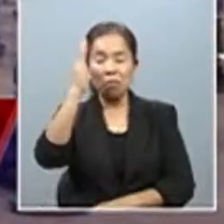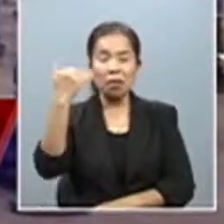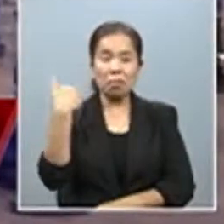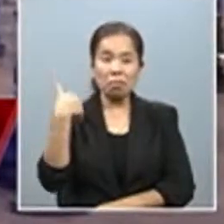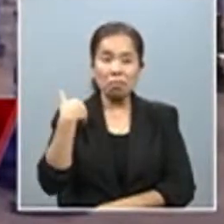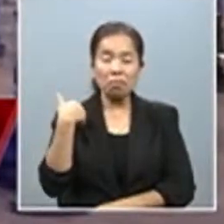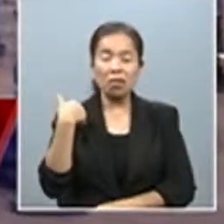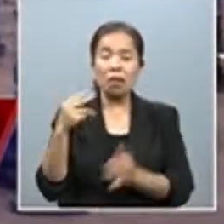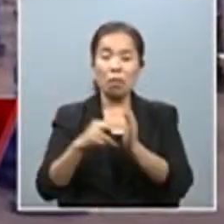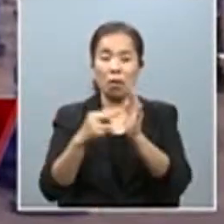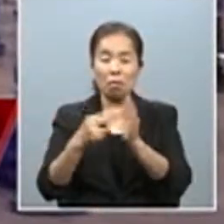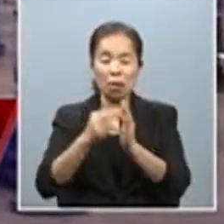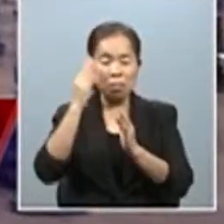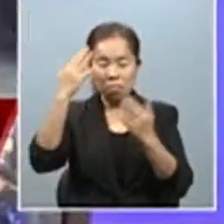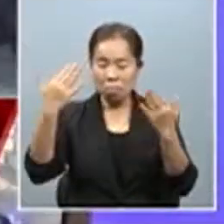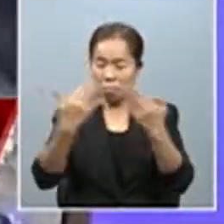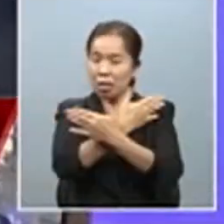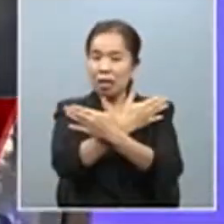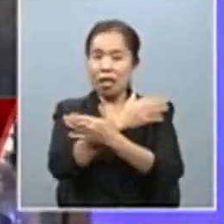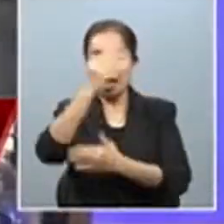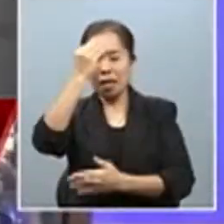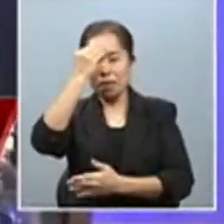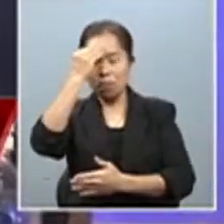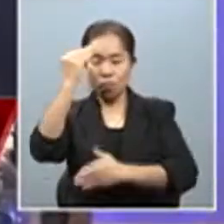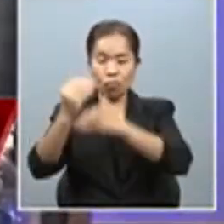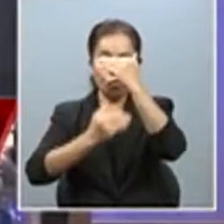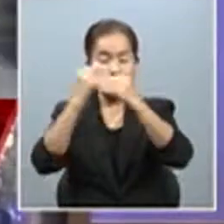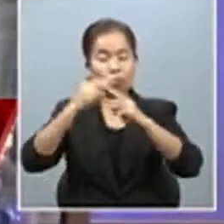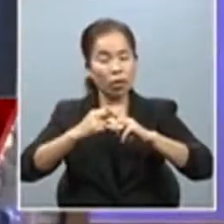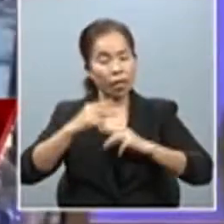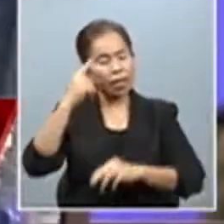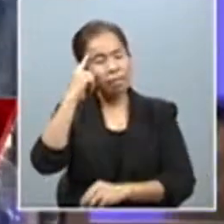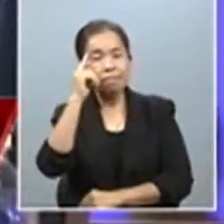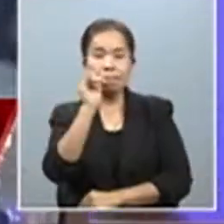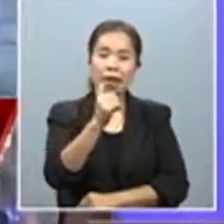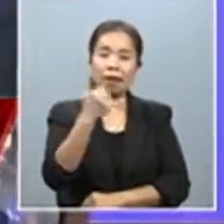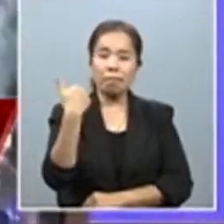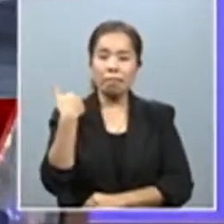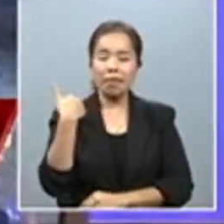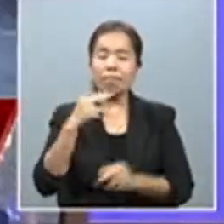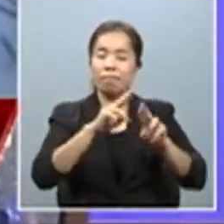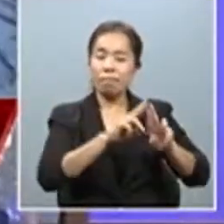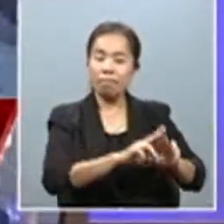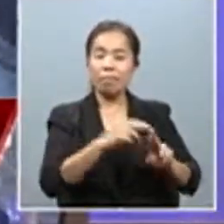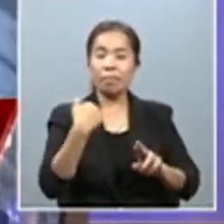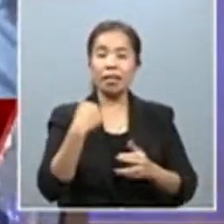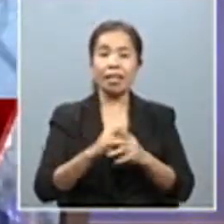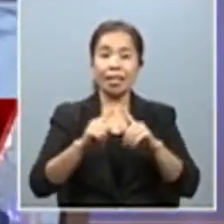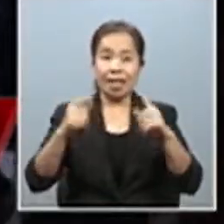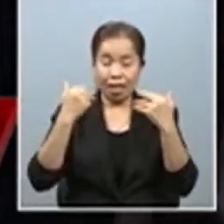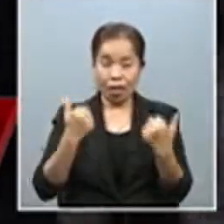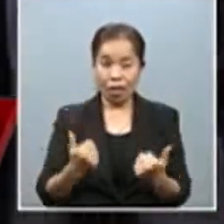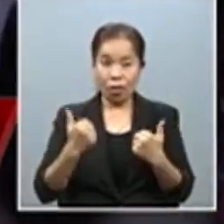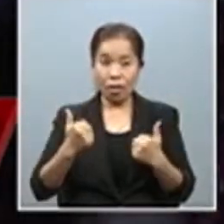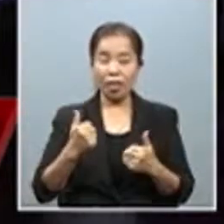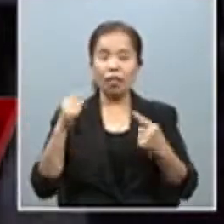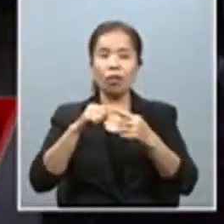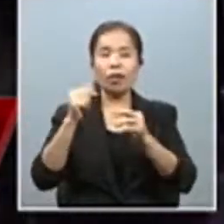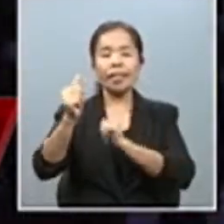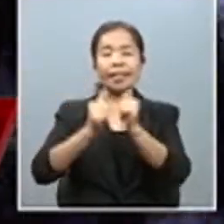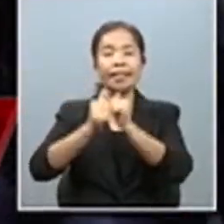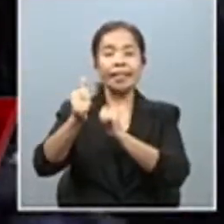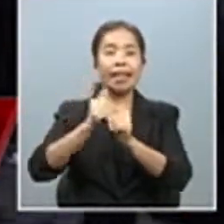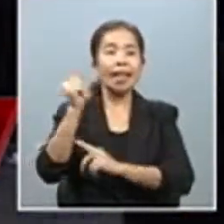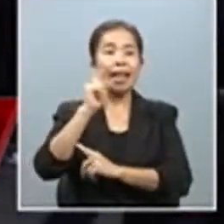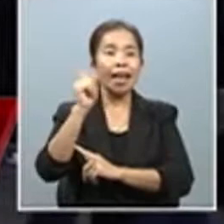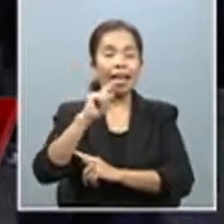เป็นผู้นำทางด้านการกีฬาอิเล็กทรอนิกส์ในอนาคตก็เป็นไปได้เหมือนกันนะครับซึ่งจากภาพที่คุณผู้ชมเห็นอยู่นี้นะฮะเป็นการแข่งขันในรอบ